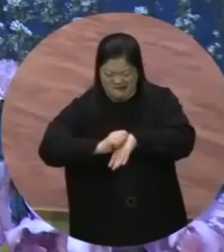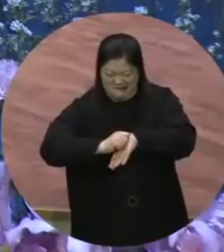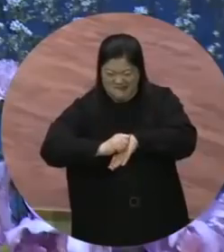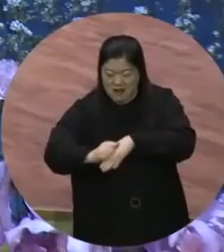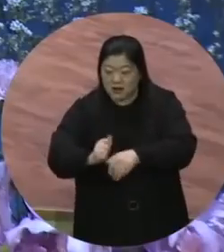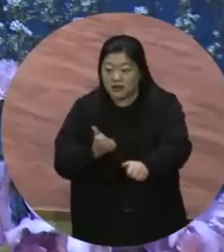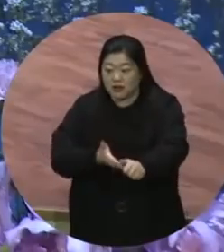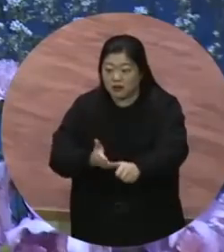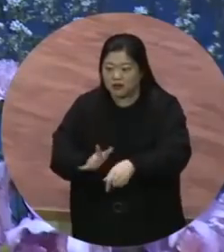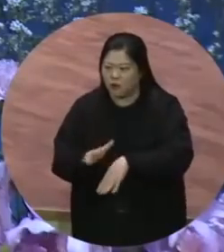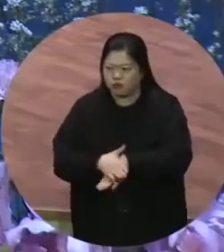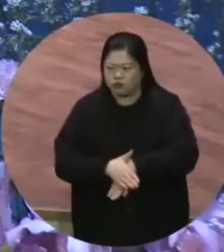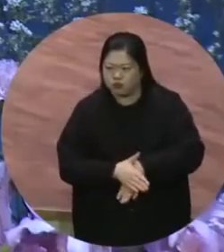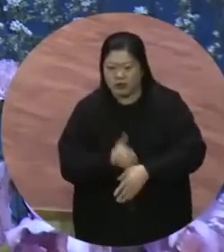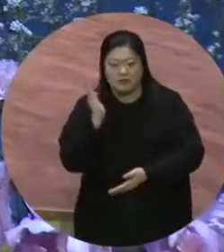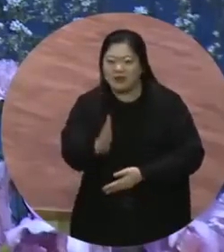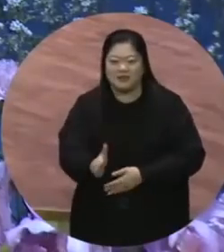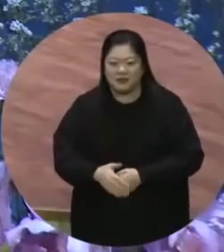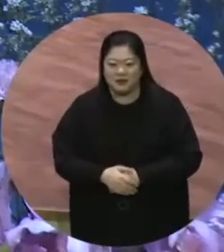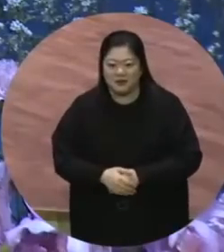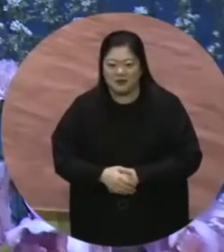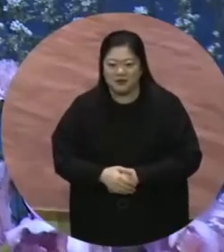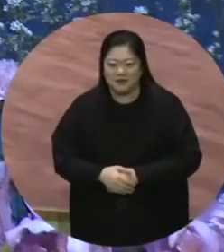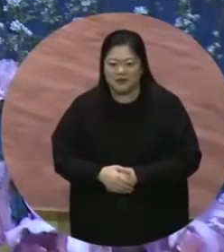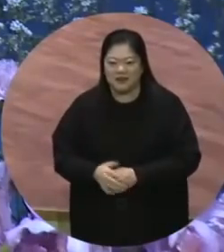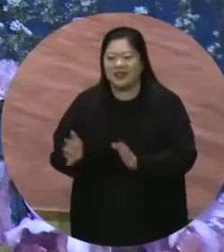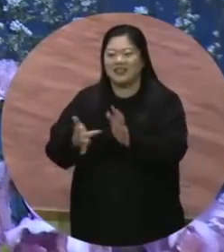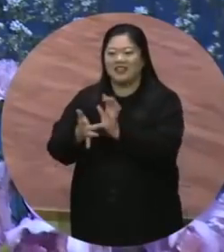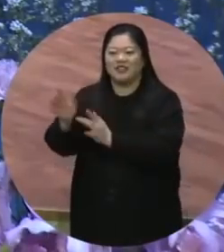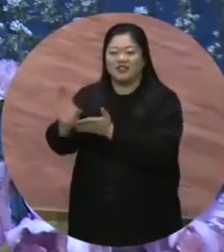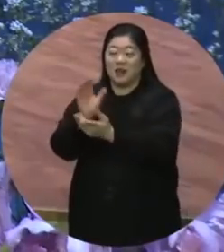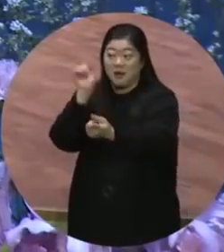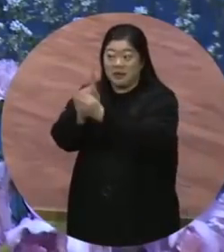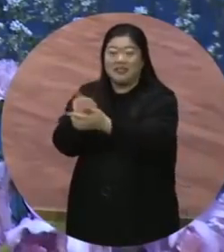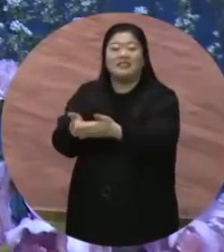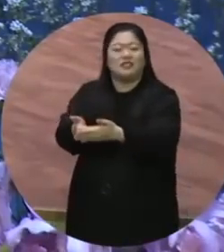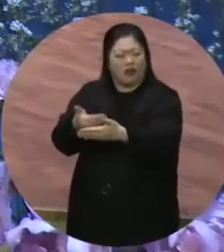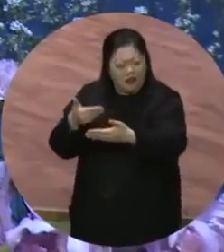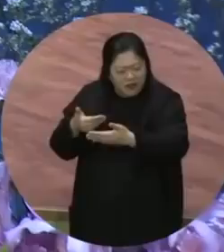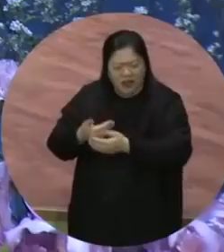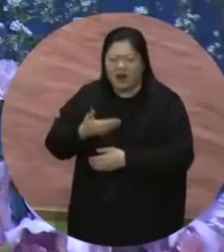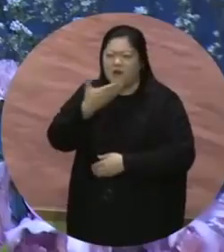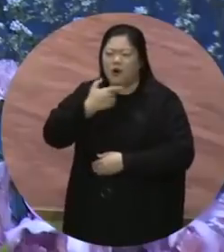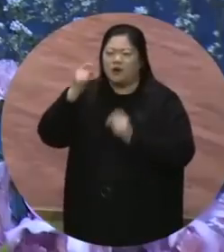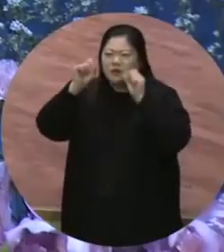바랍니다. 내가 이 그리스도를 만나기 전에 내가 복음을 깨닫기 전에